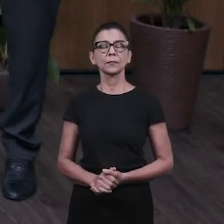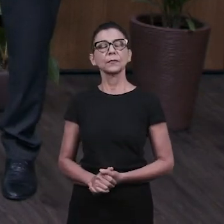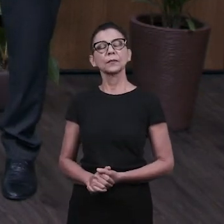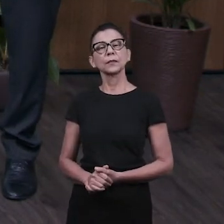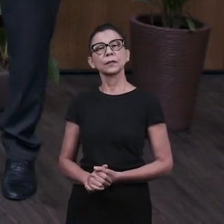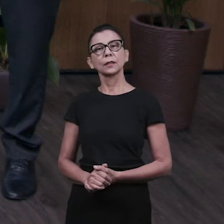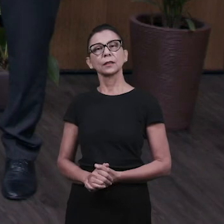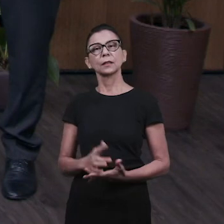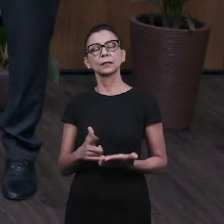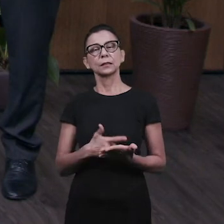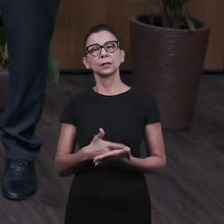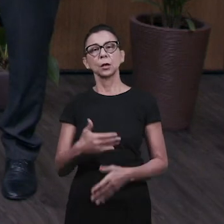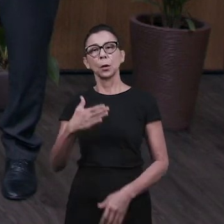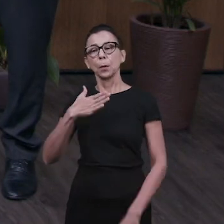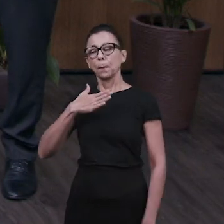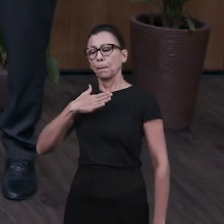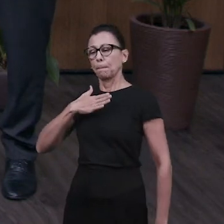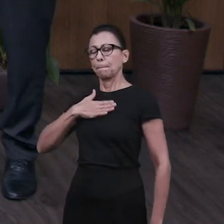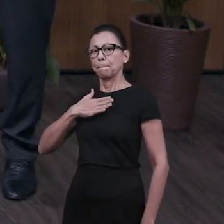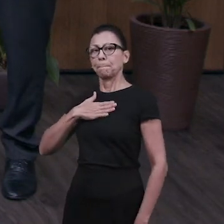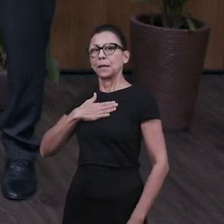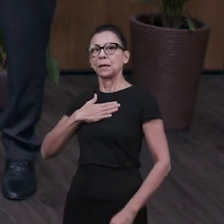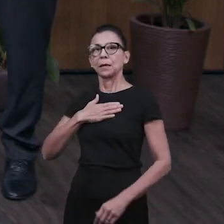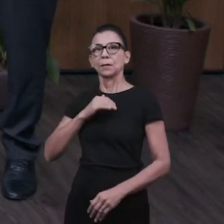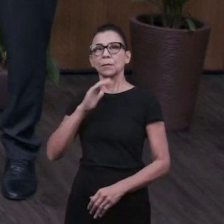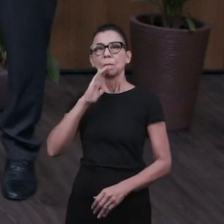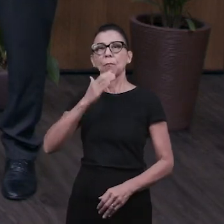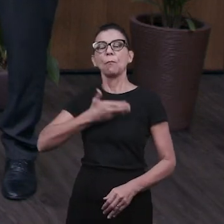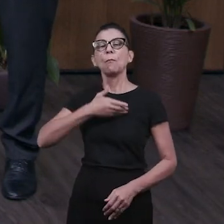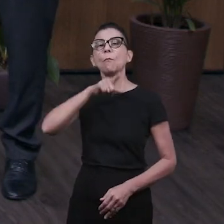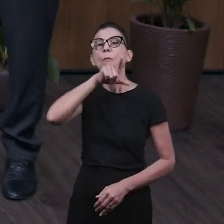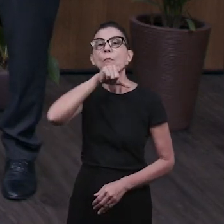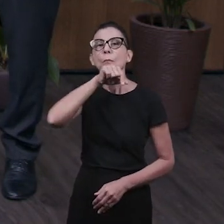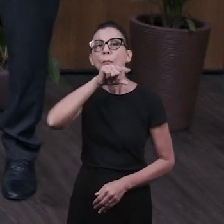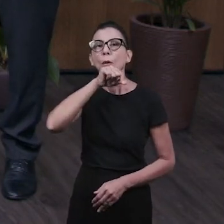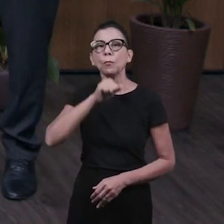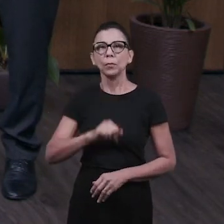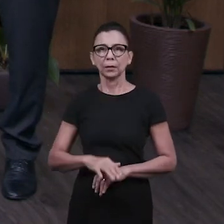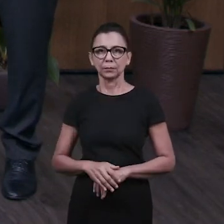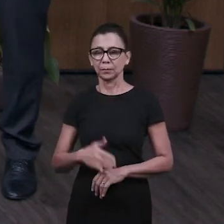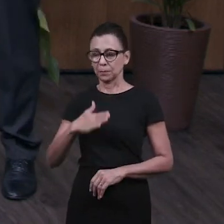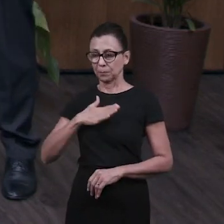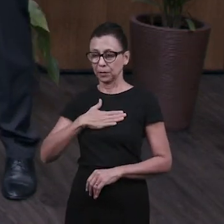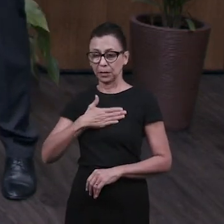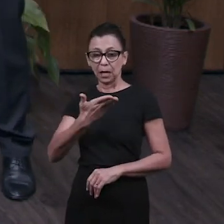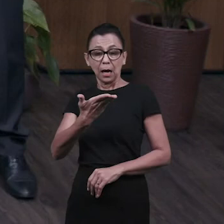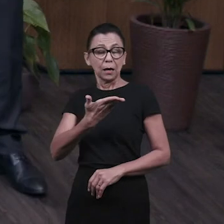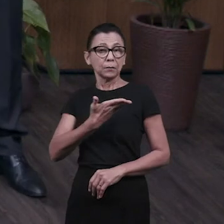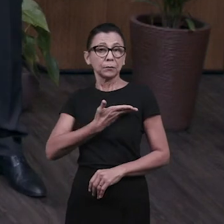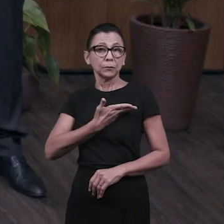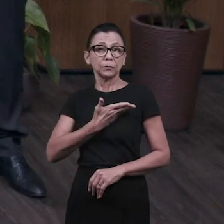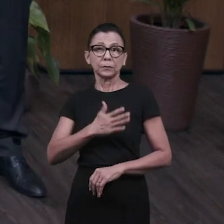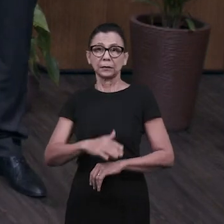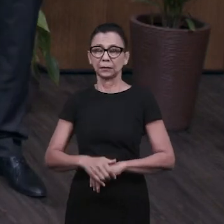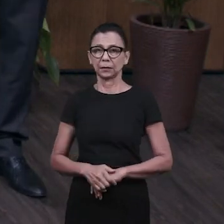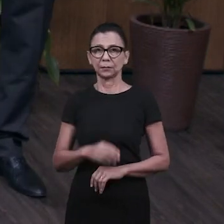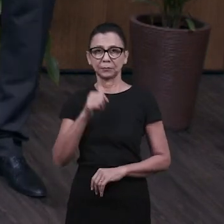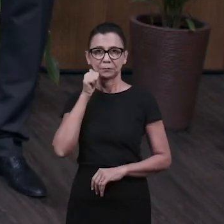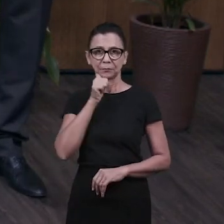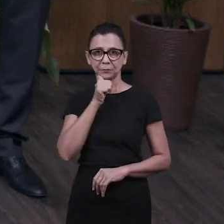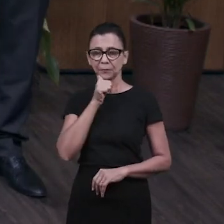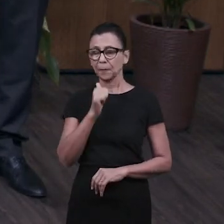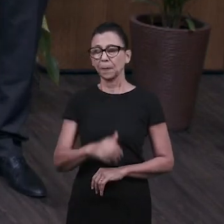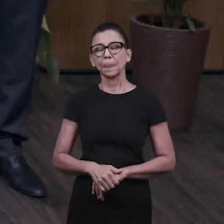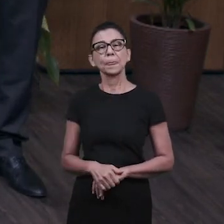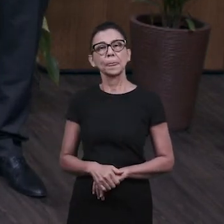ma colombe, mon ami, mon immaculé, qui est